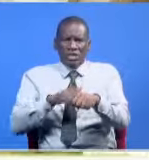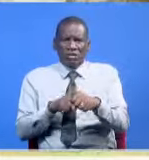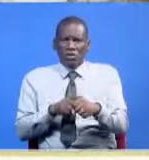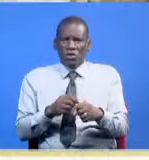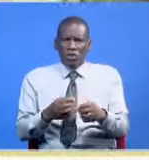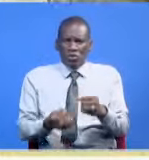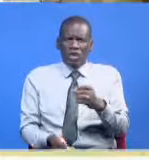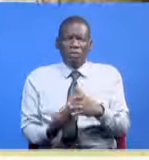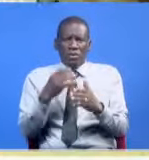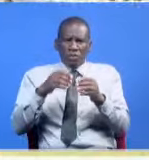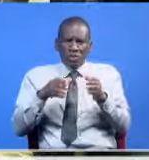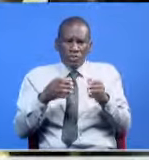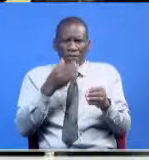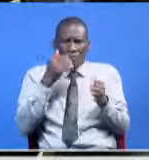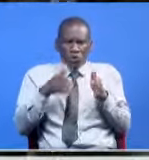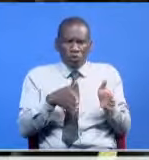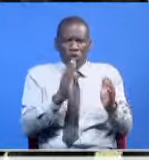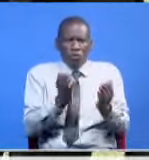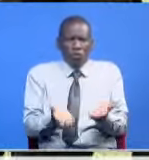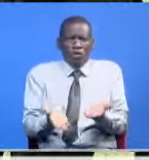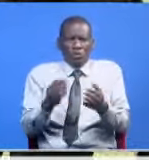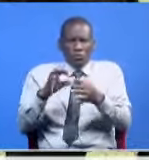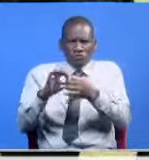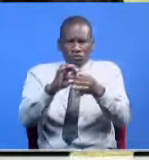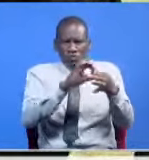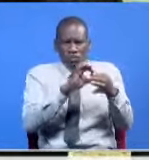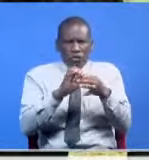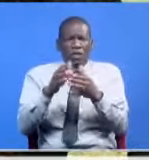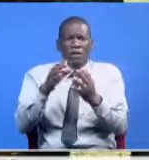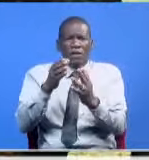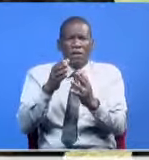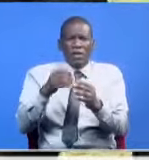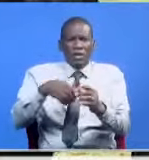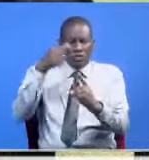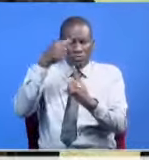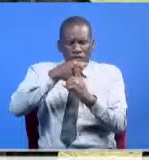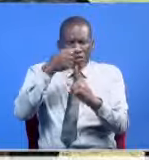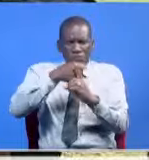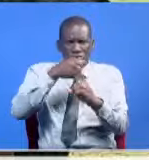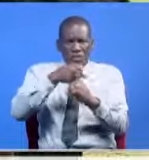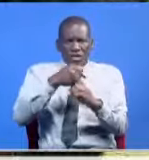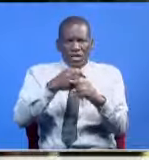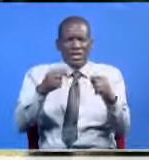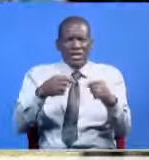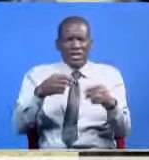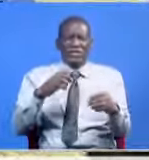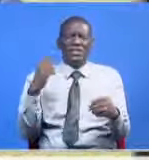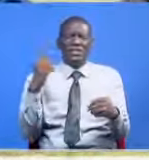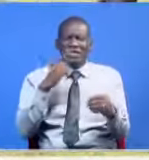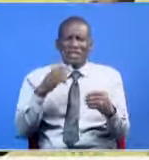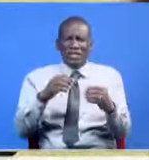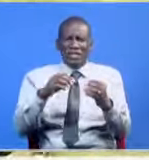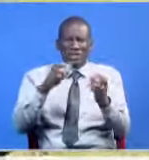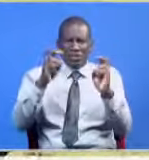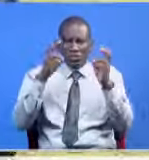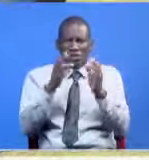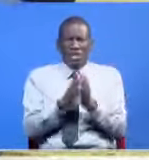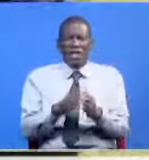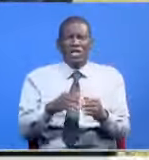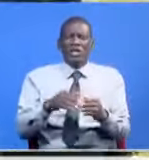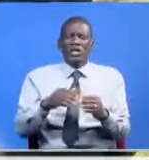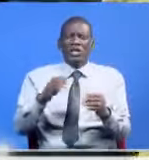njia mwafaka za kuimarisha ushirikiano uliopo katika kabiliana na vita dhidi ya itikadi kali, uhalifu